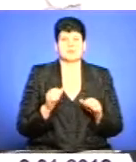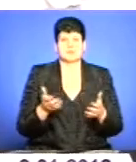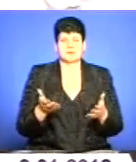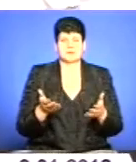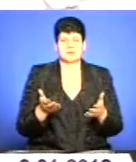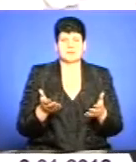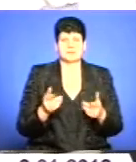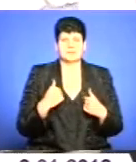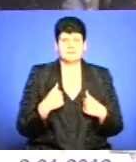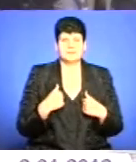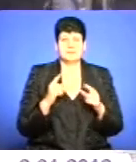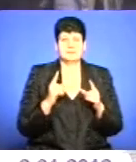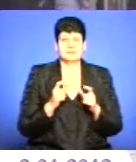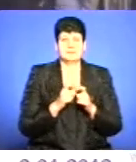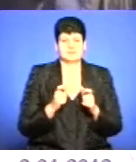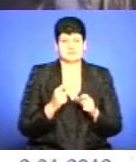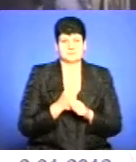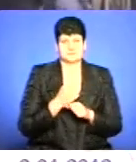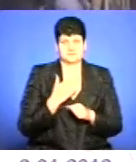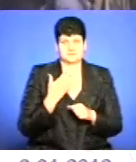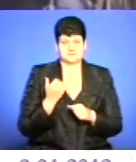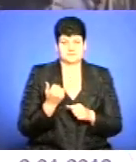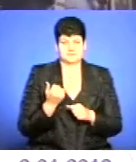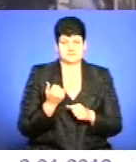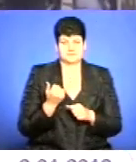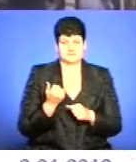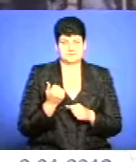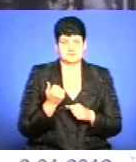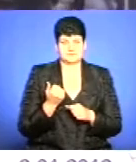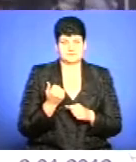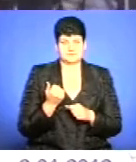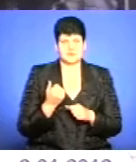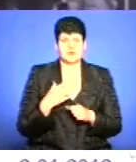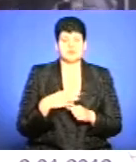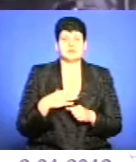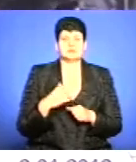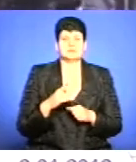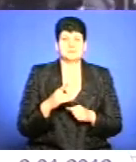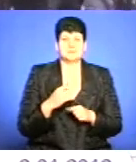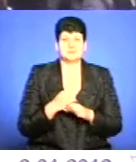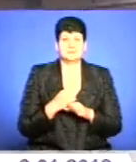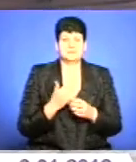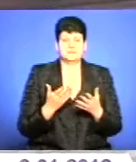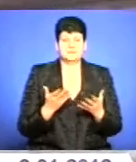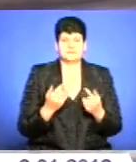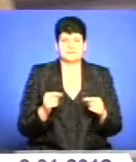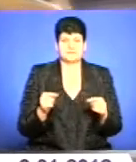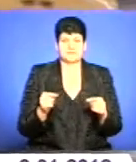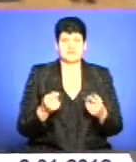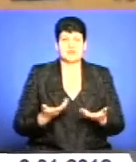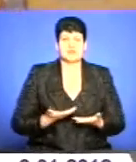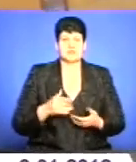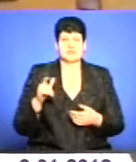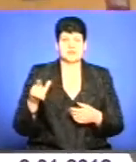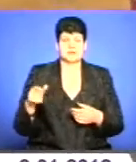навіть карточки не зробила. Повнити ніде неможливо. Дуже чекайте. Зробіть якось полковно. Жителі та